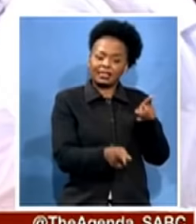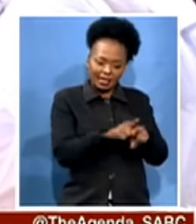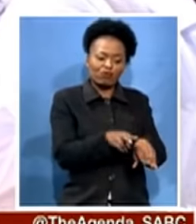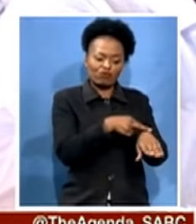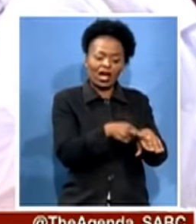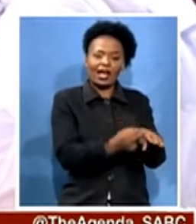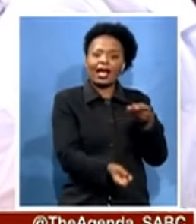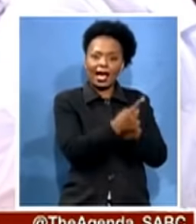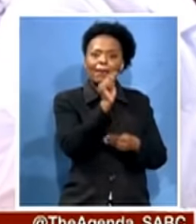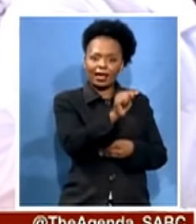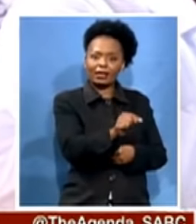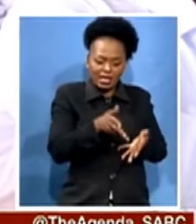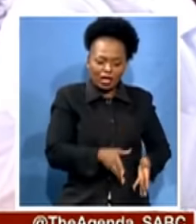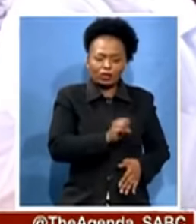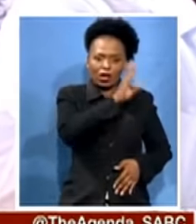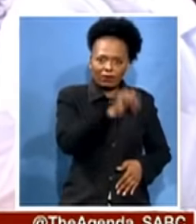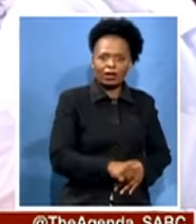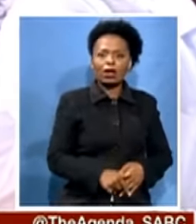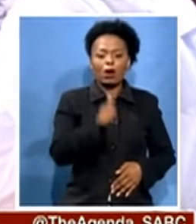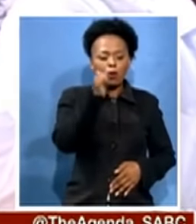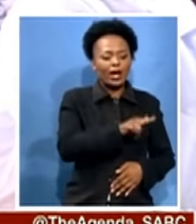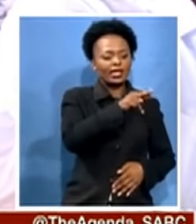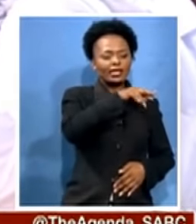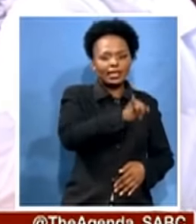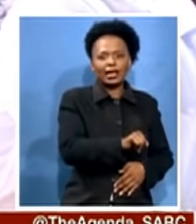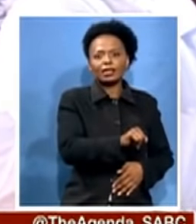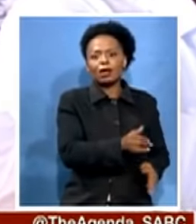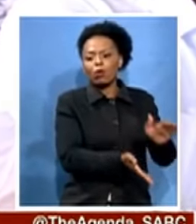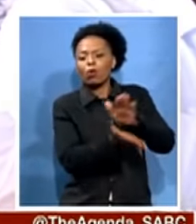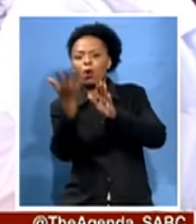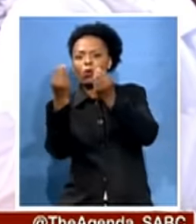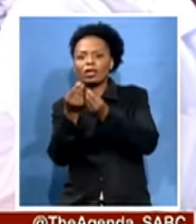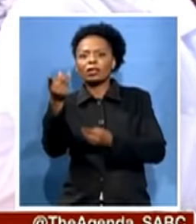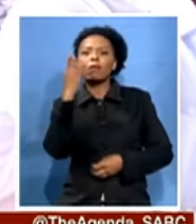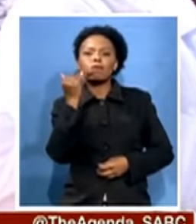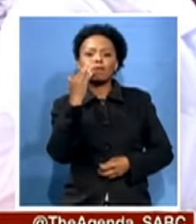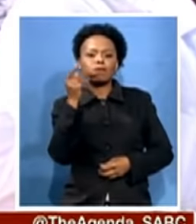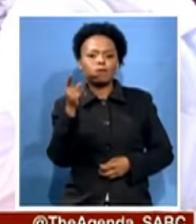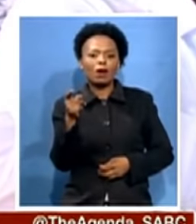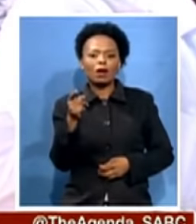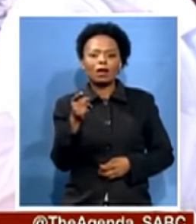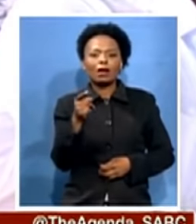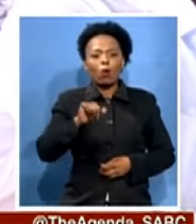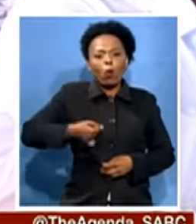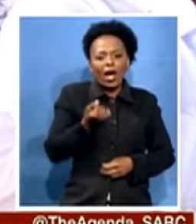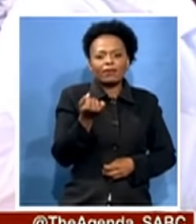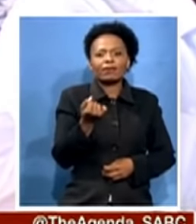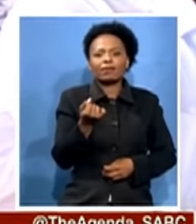bamqhelele laba abamhlophe le ndawo adekhleliwe kuyo babashiye